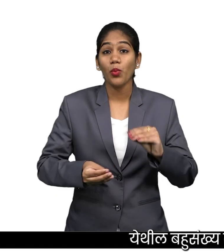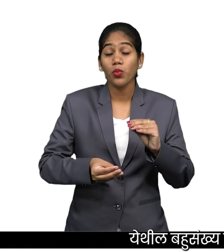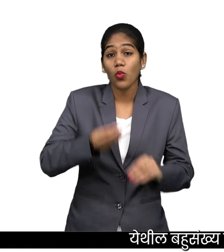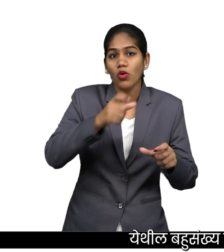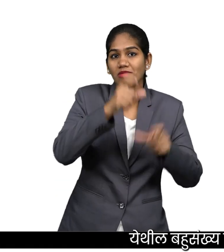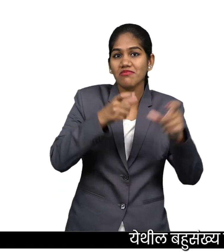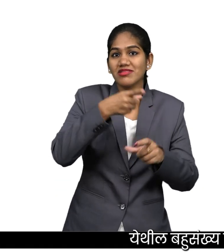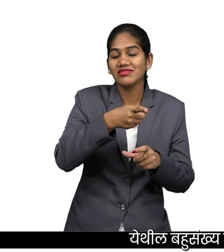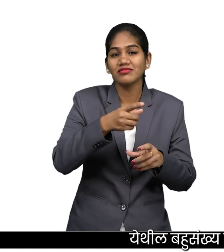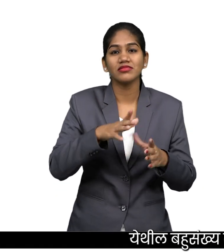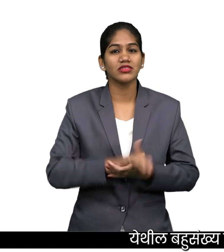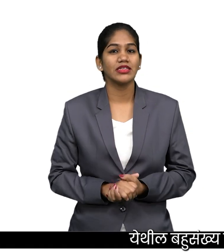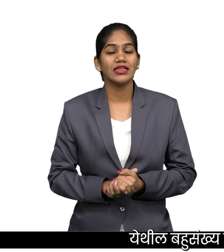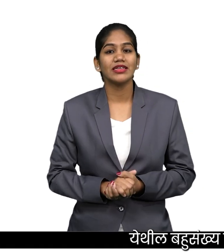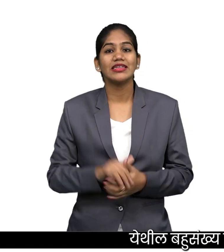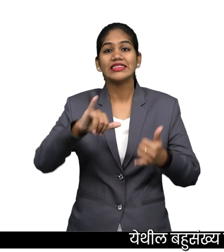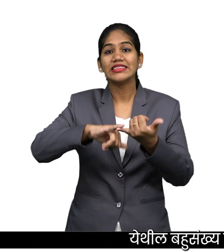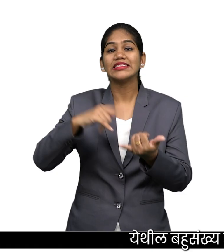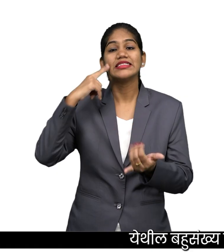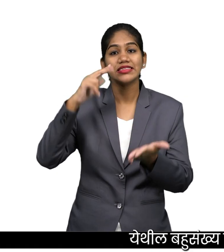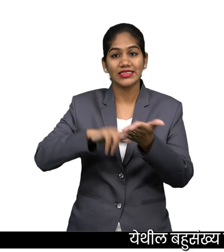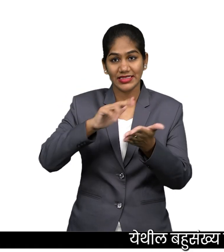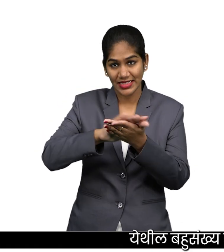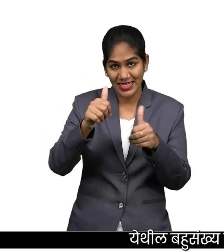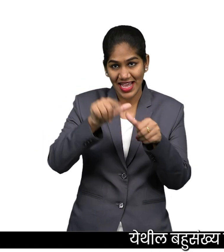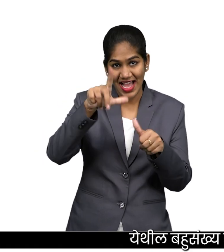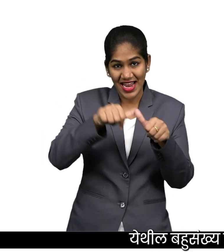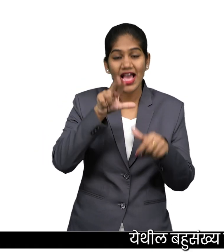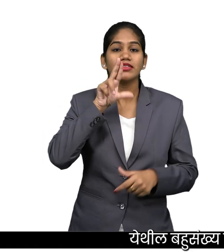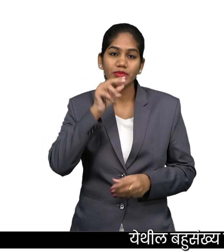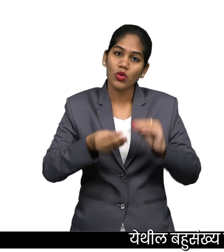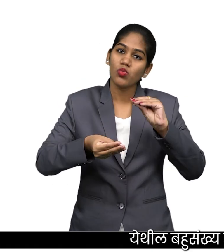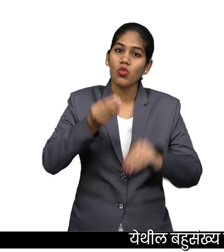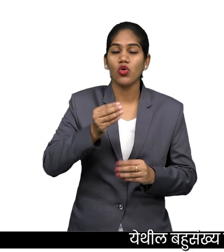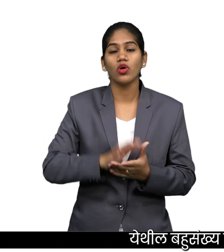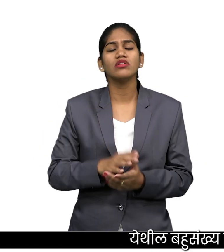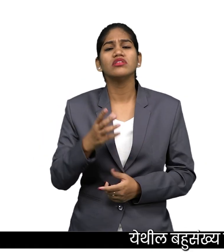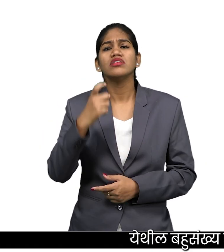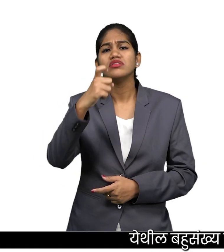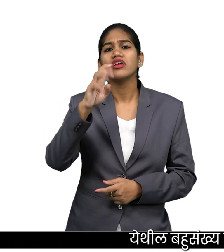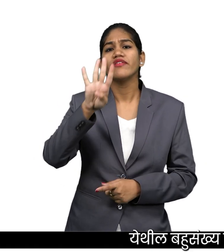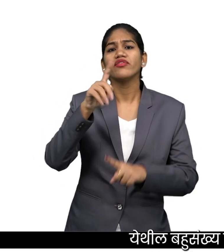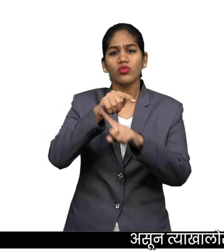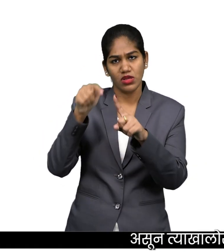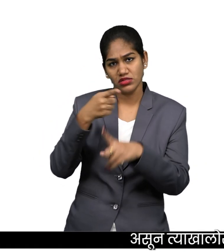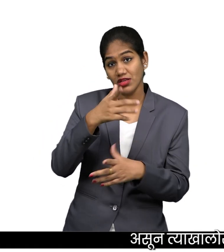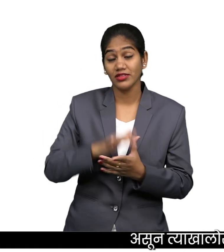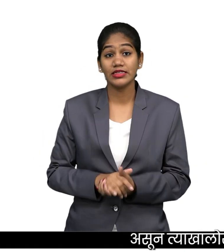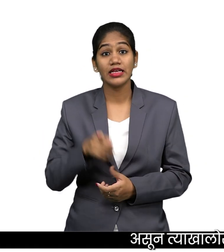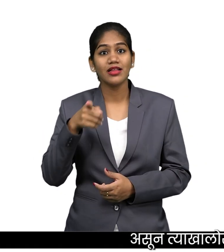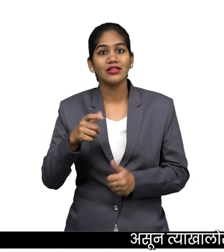येथील बहुसंख्या लोकसंख्या सिंहली भाषिक 74%